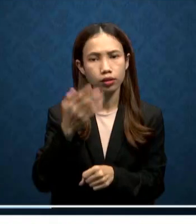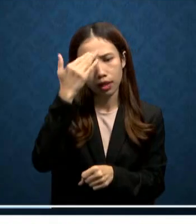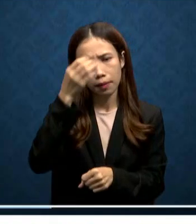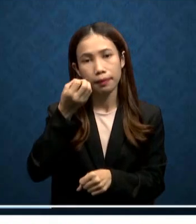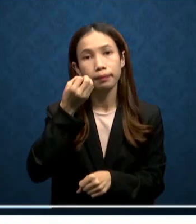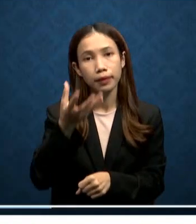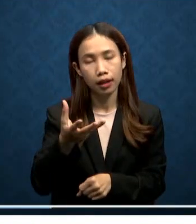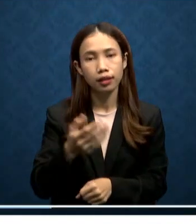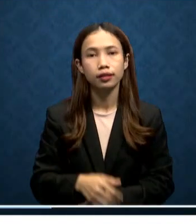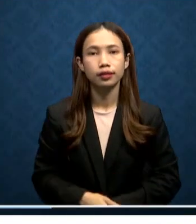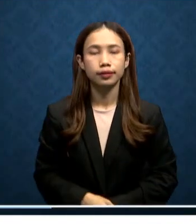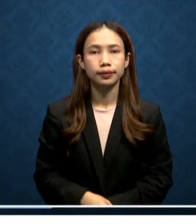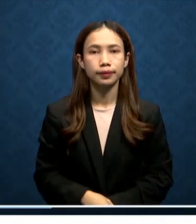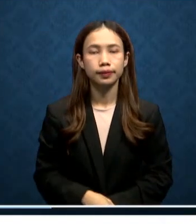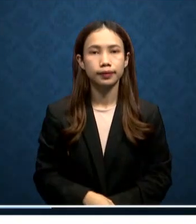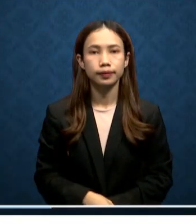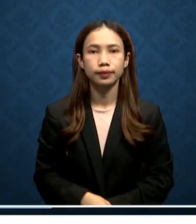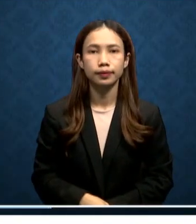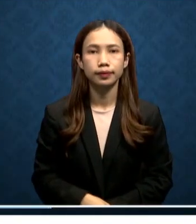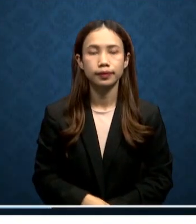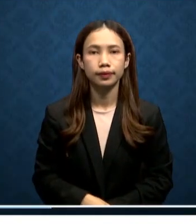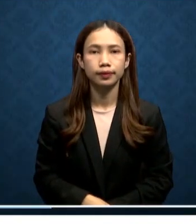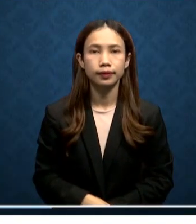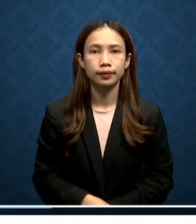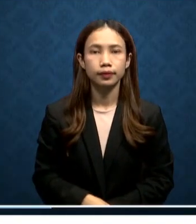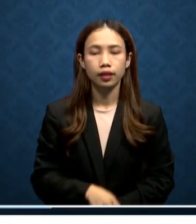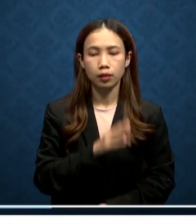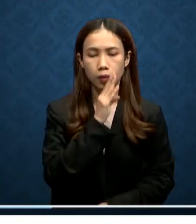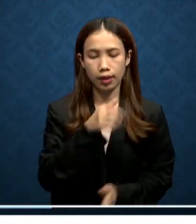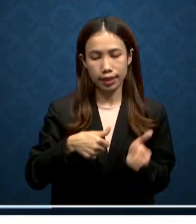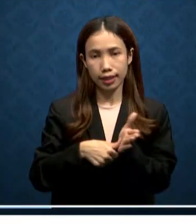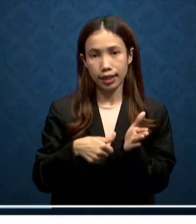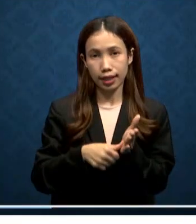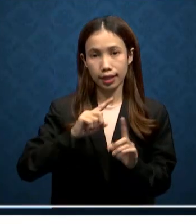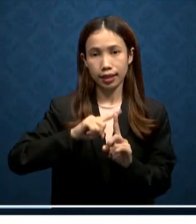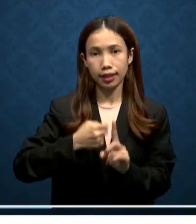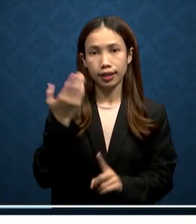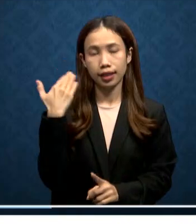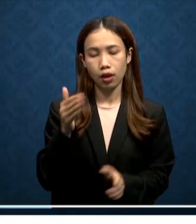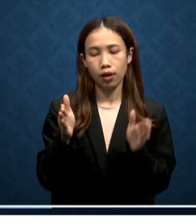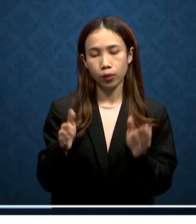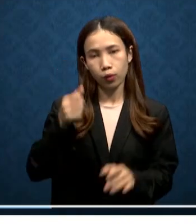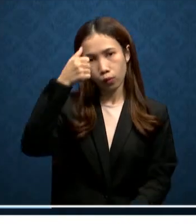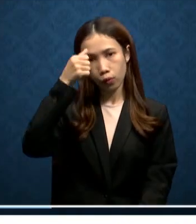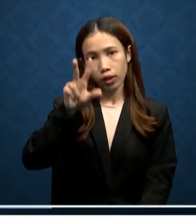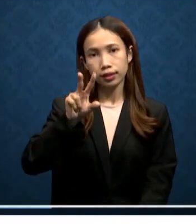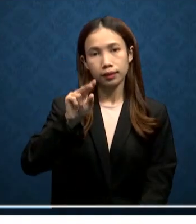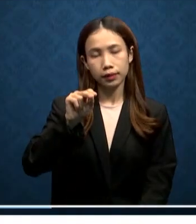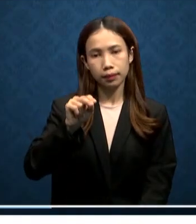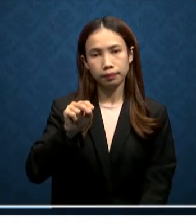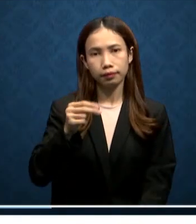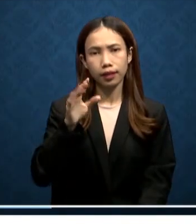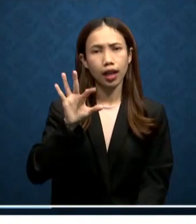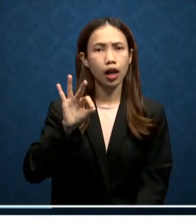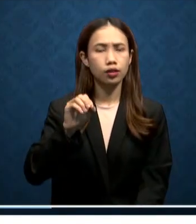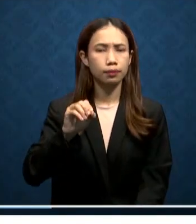ล้านทั้งๆที่เอ่อหนี้ในเดือนที่แล้วในในระยะ 30วันเนี่ยมันแค่เอ่อ